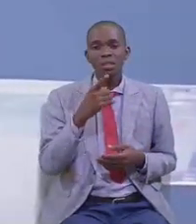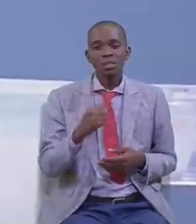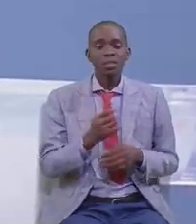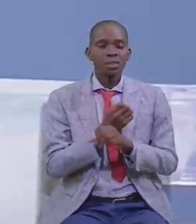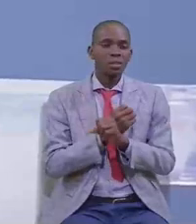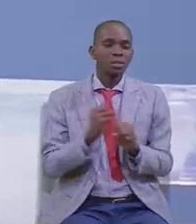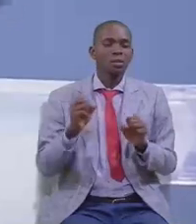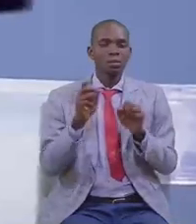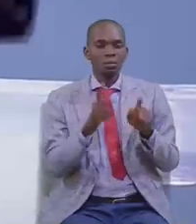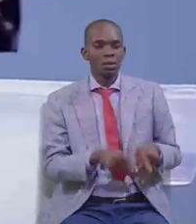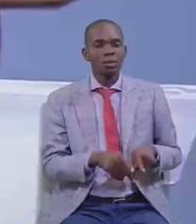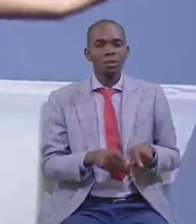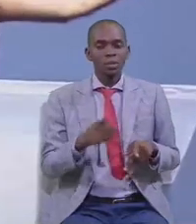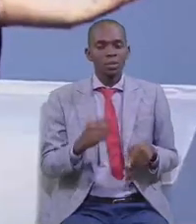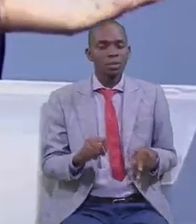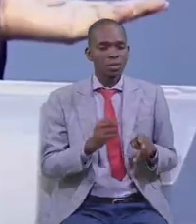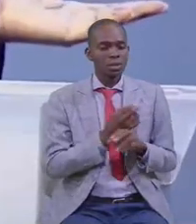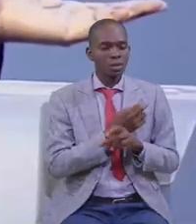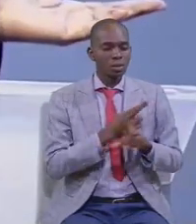Le racheté, c'est le saint.